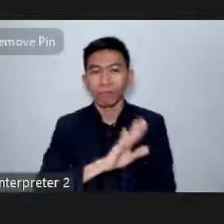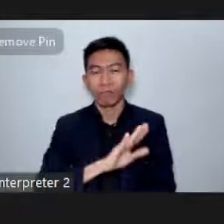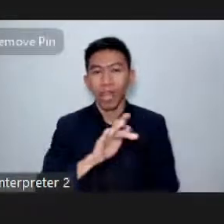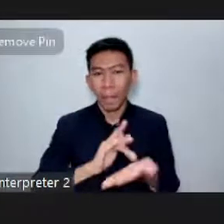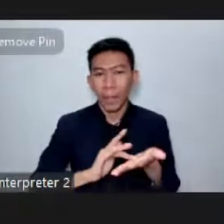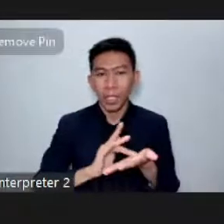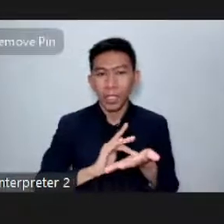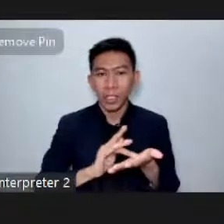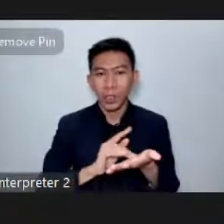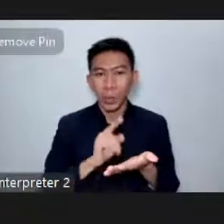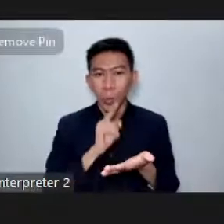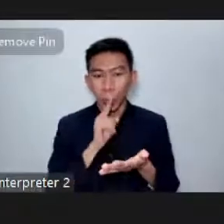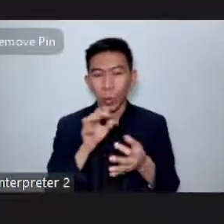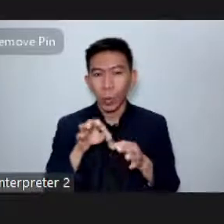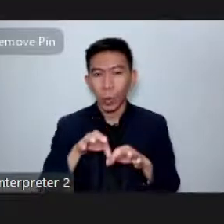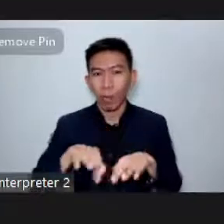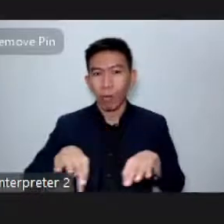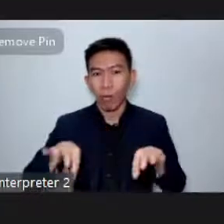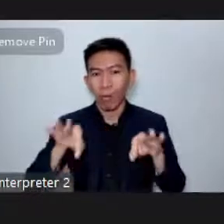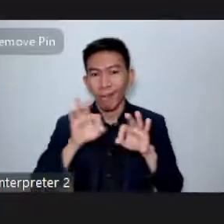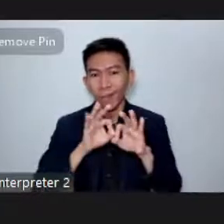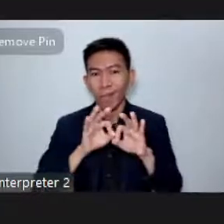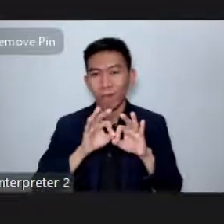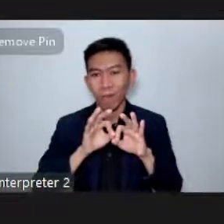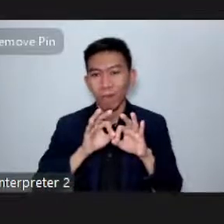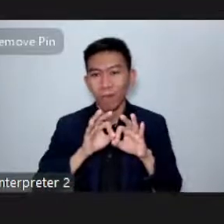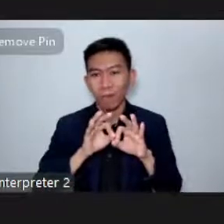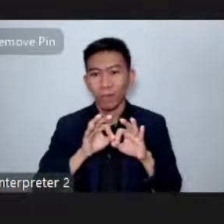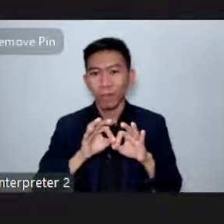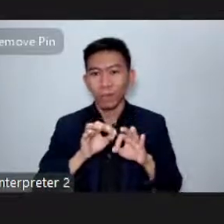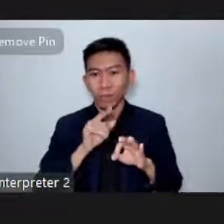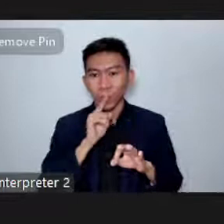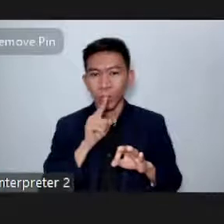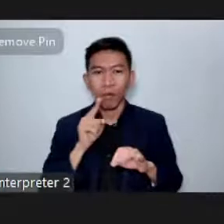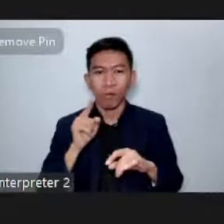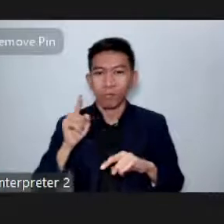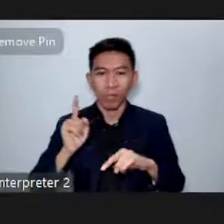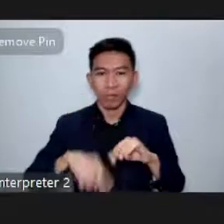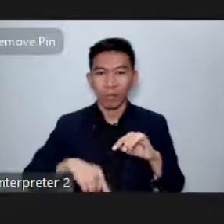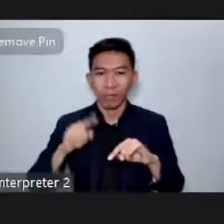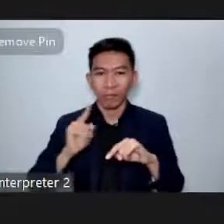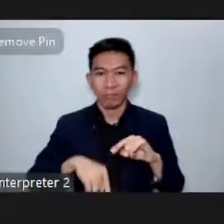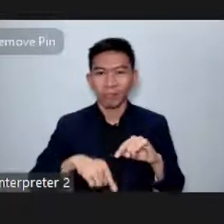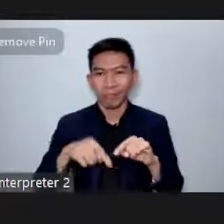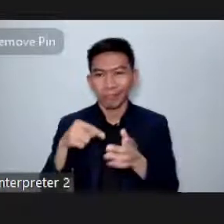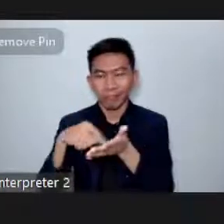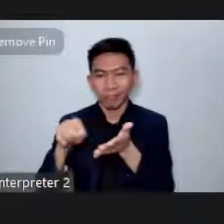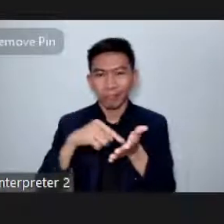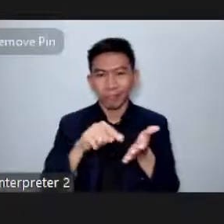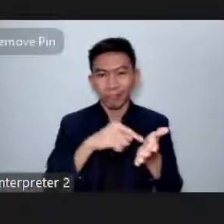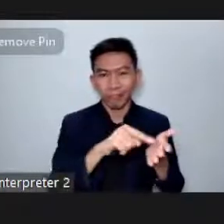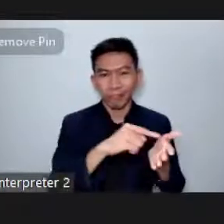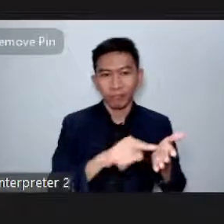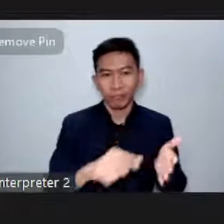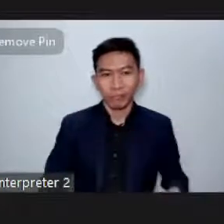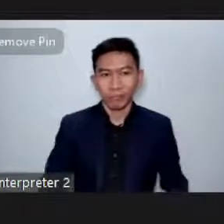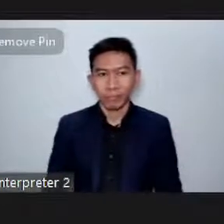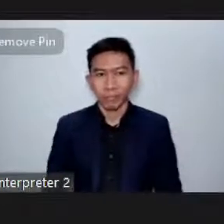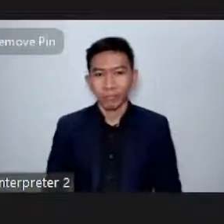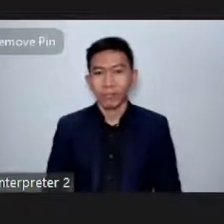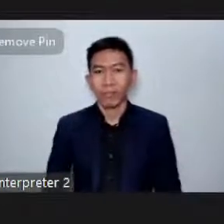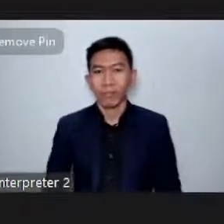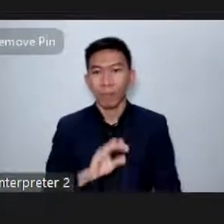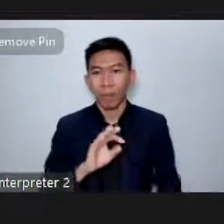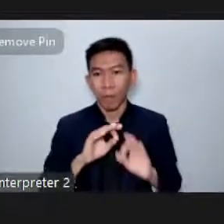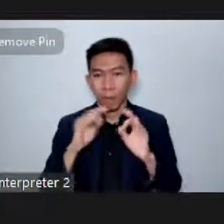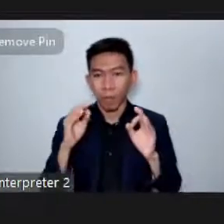gamot niya totally talagang kumbaga hindi na namin makayanan. Problema yung